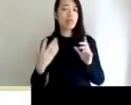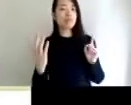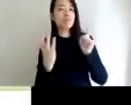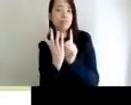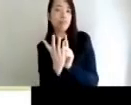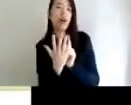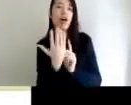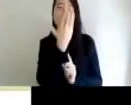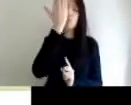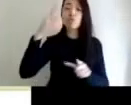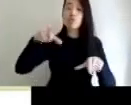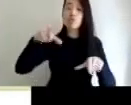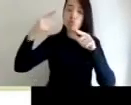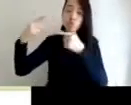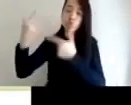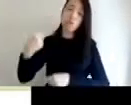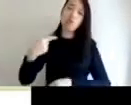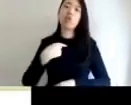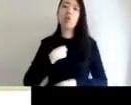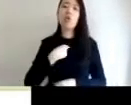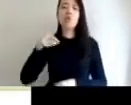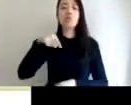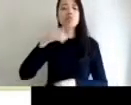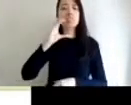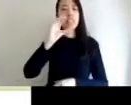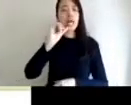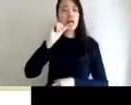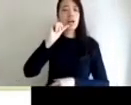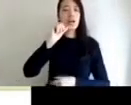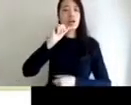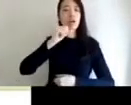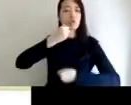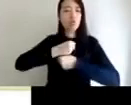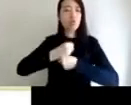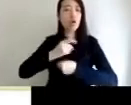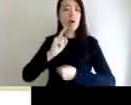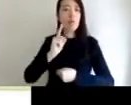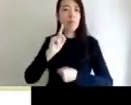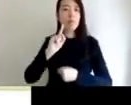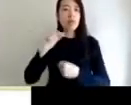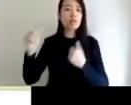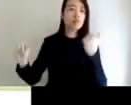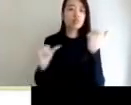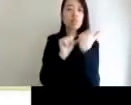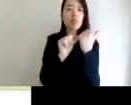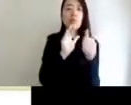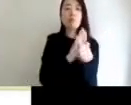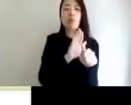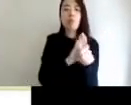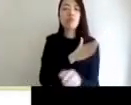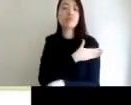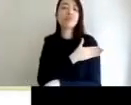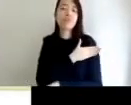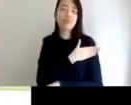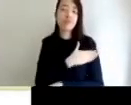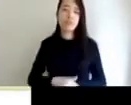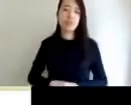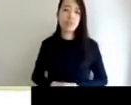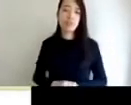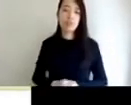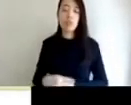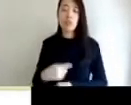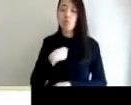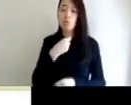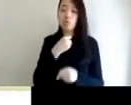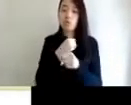喺長春社裏面嘅助理保育經理，咁係一個保育組嘅同事嘅。咁我嘅主要嘅工作